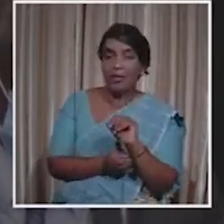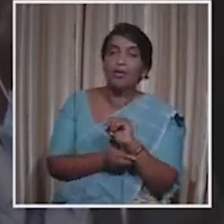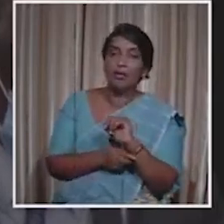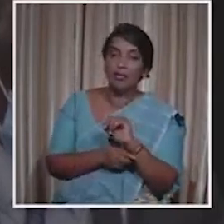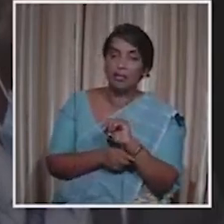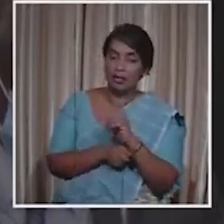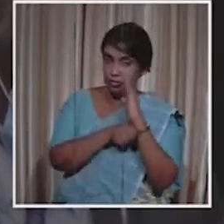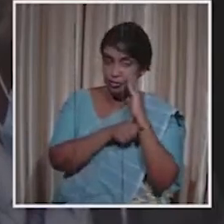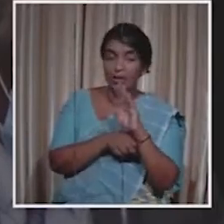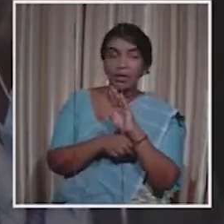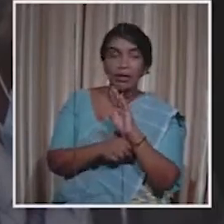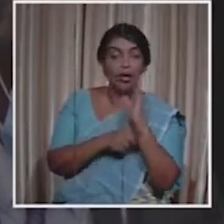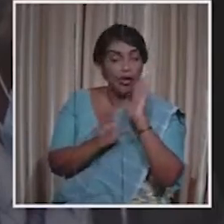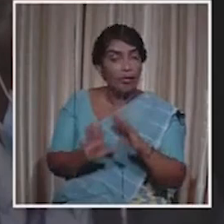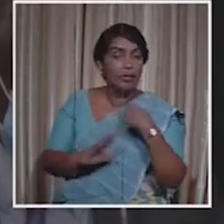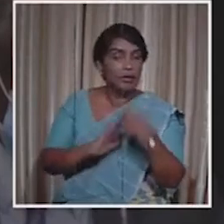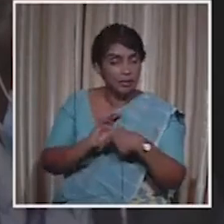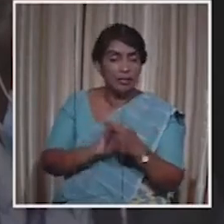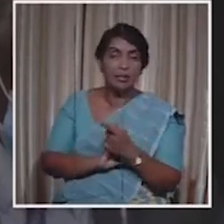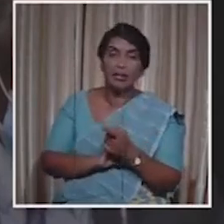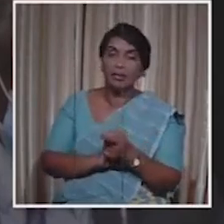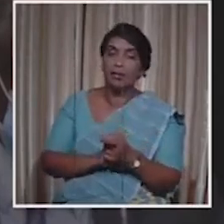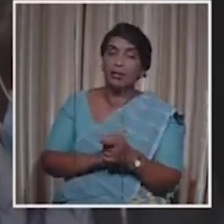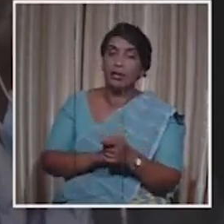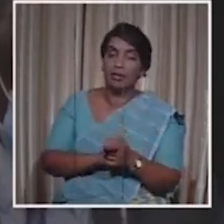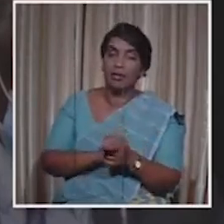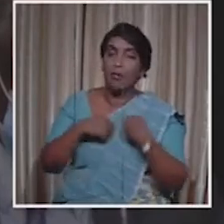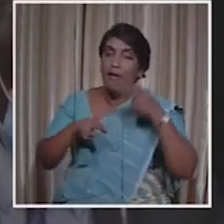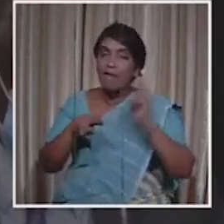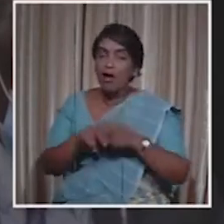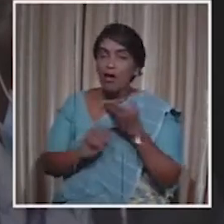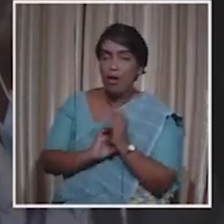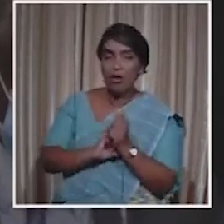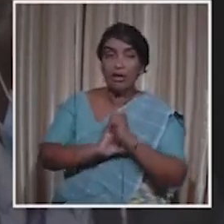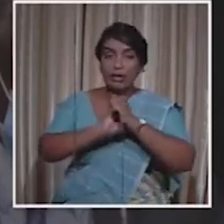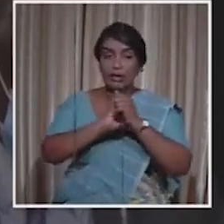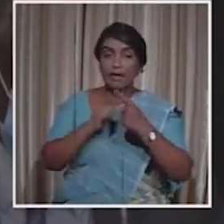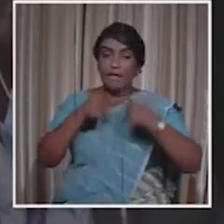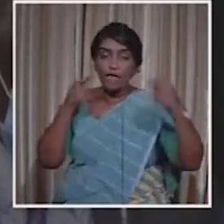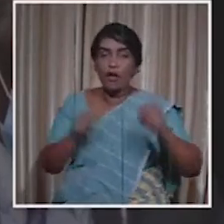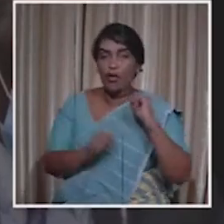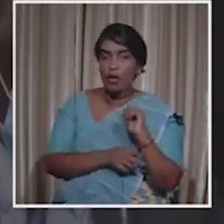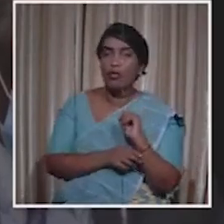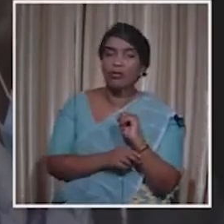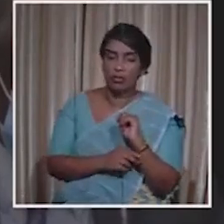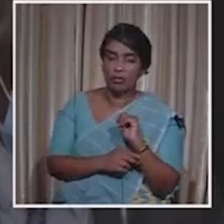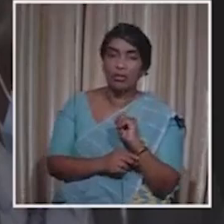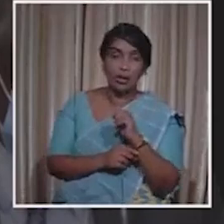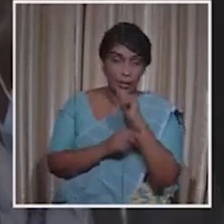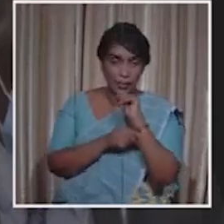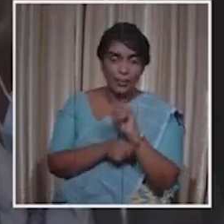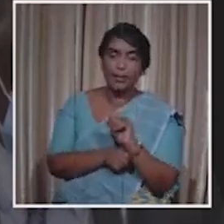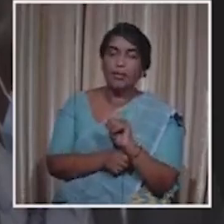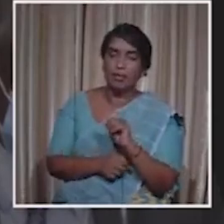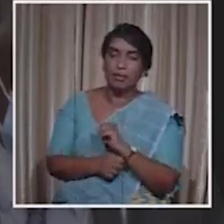இன்னிமே இலங்கை தன்னுடைய நண்பன் யார், எதிரி யார் என்பதை சரியாக எடை போட முடியாமல் அந்த மக்களை சரியான பாதையில்